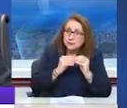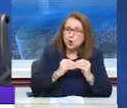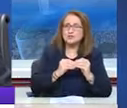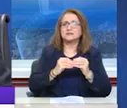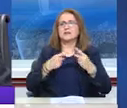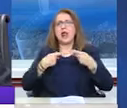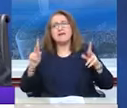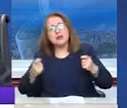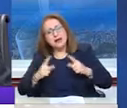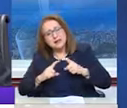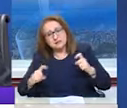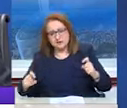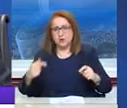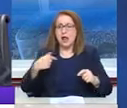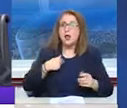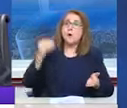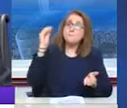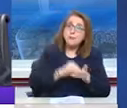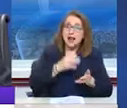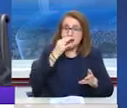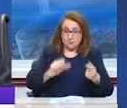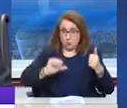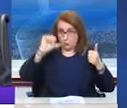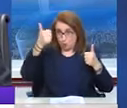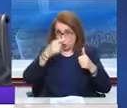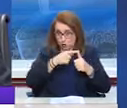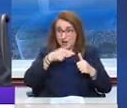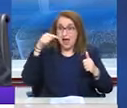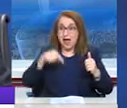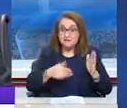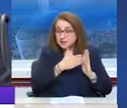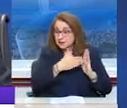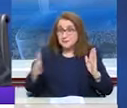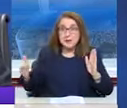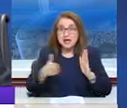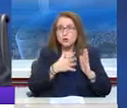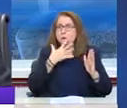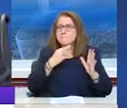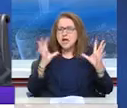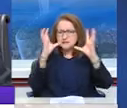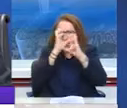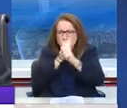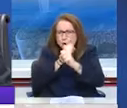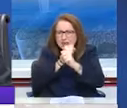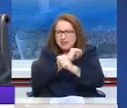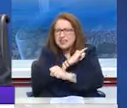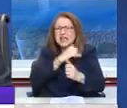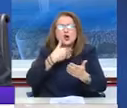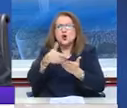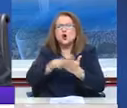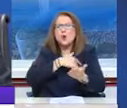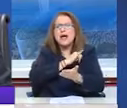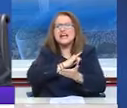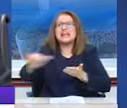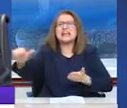βασικές μας αρχές. Πρώτον, σε αυτή την κρίση δεν αφήσουμε κανέναν πίσω. Θα προχωρήσουμε όλοι μαζί και θα την ξεπεράσουμε